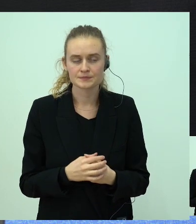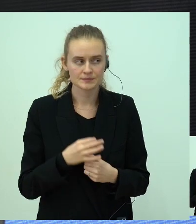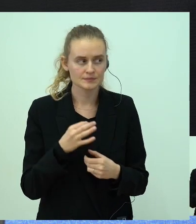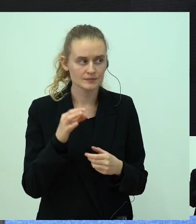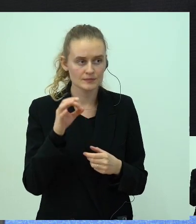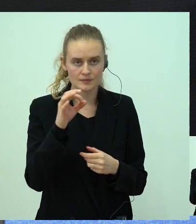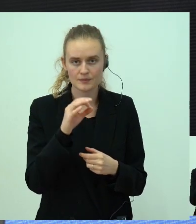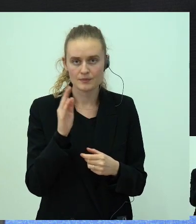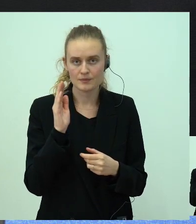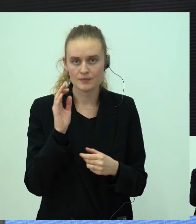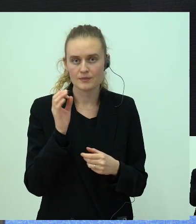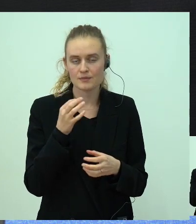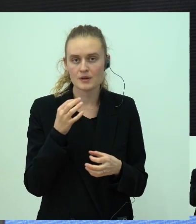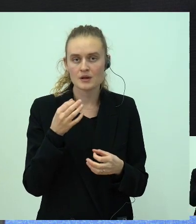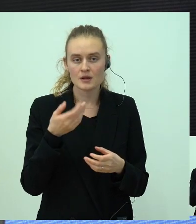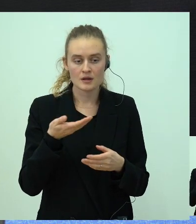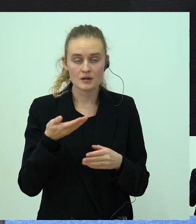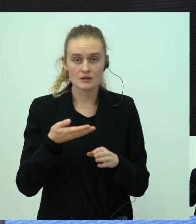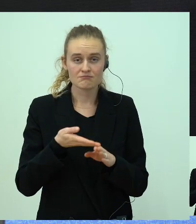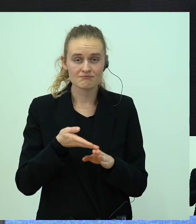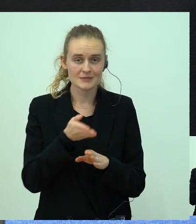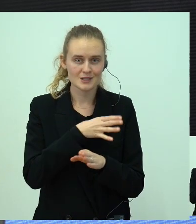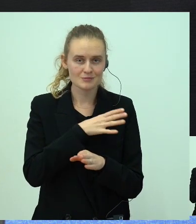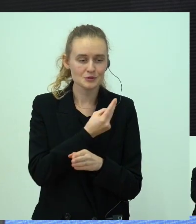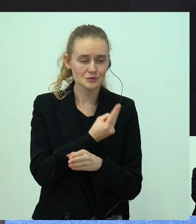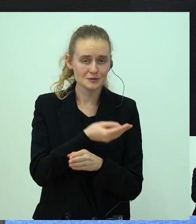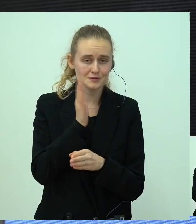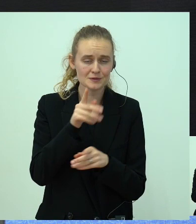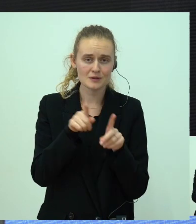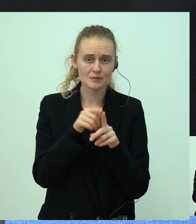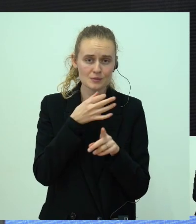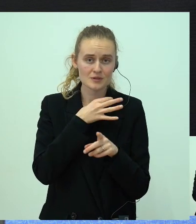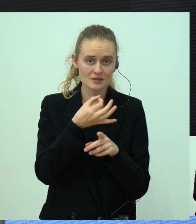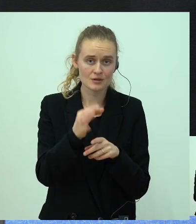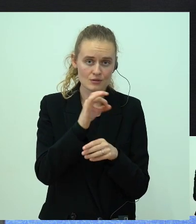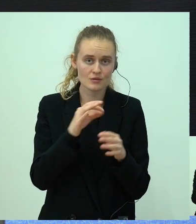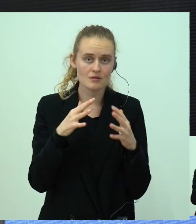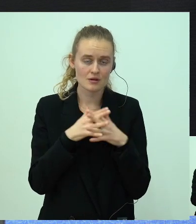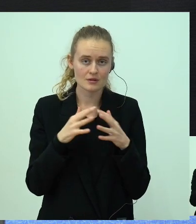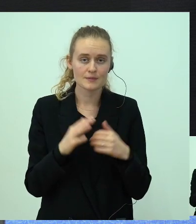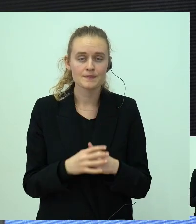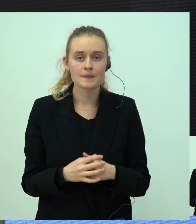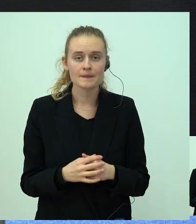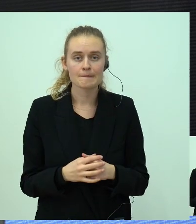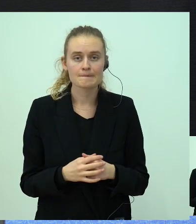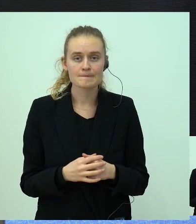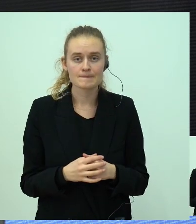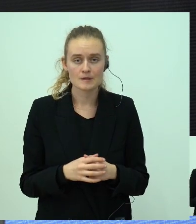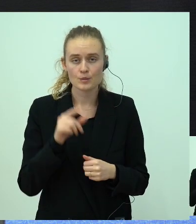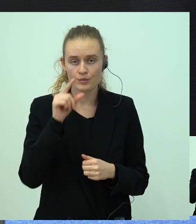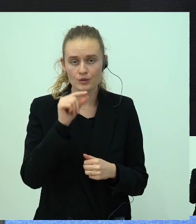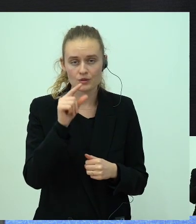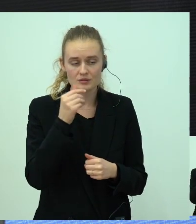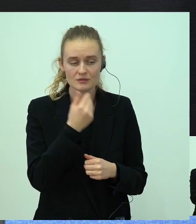kurią užsiminė ir prieš tai kalbėjo du kalbėtojai, kurie minėjo, jog būtina